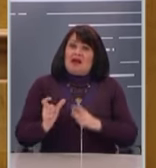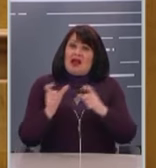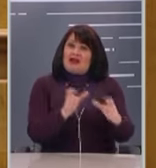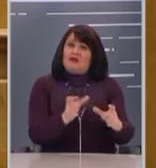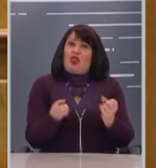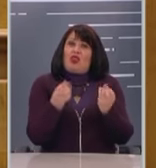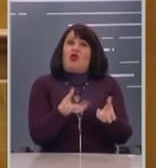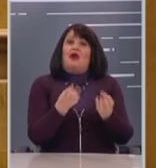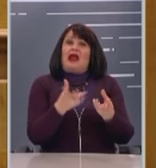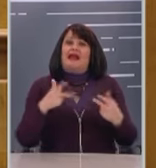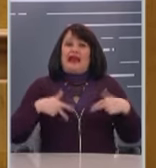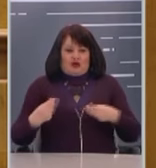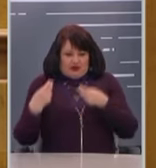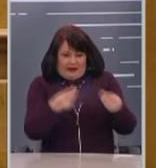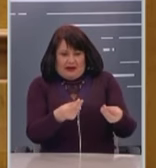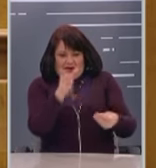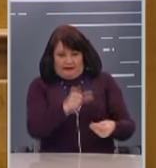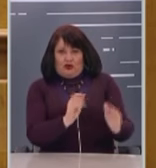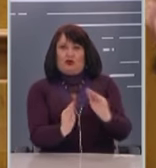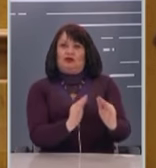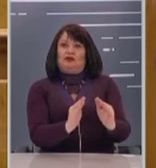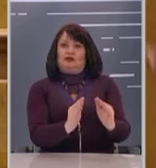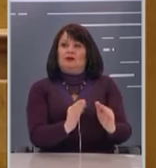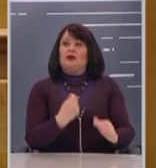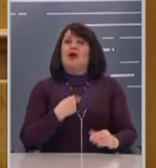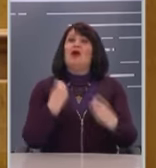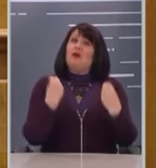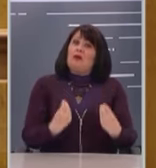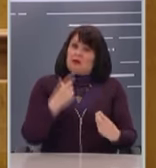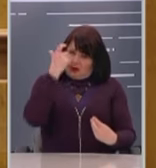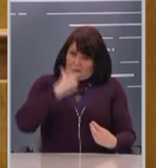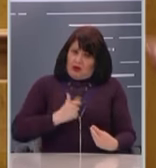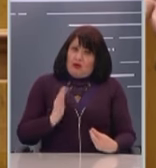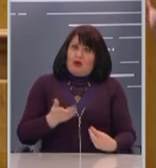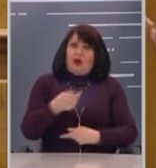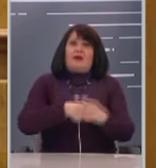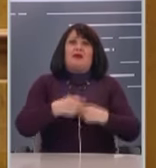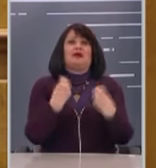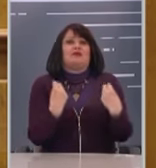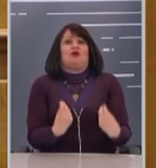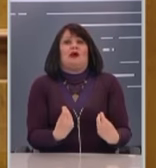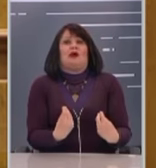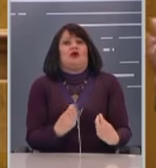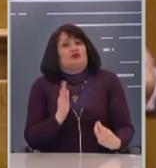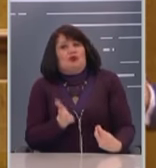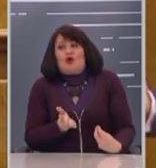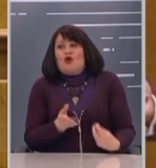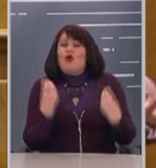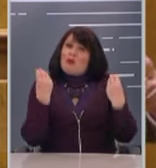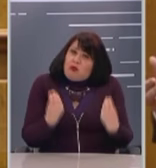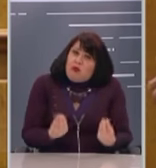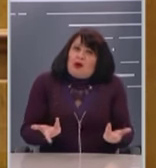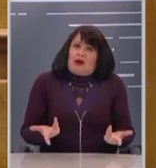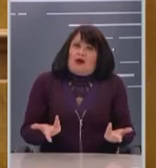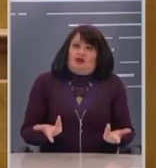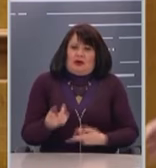δωρεάν από το κράτος. Ναι, έτσι γίνομαι κι εγώ. Πολύ καλός επιχειρηματίας, ξέρετε. Πάρα πολύ καλός. Πάρα πολύ καλός. Να